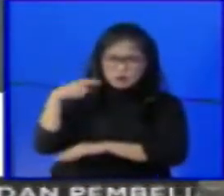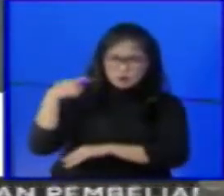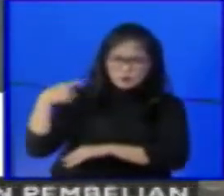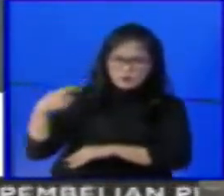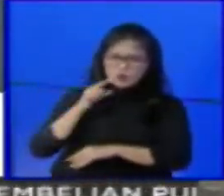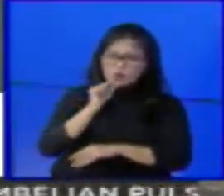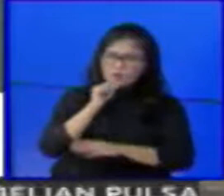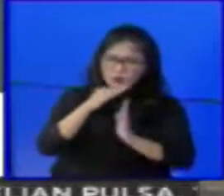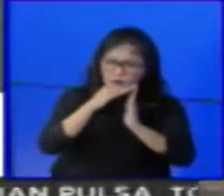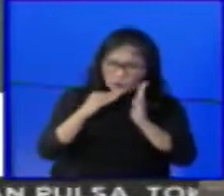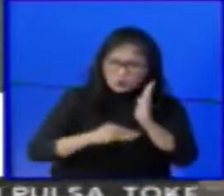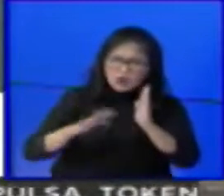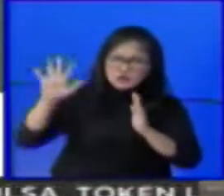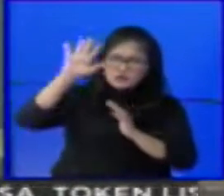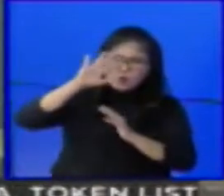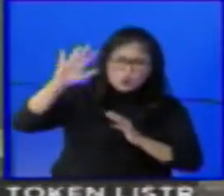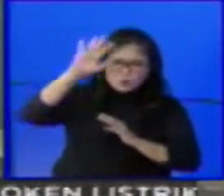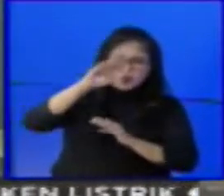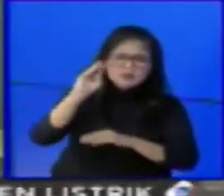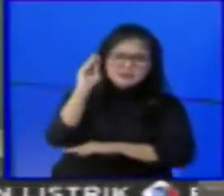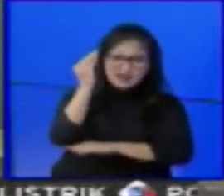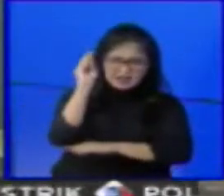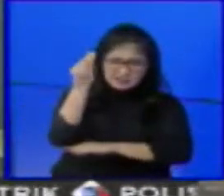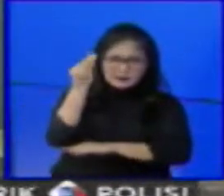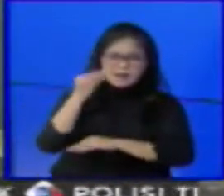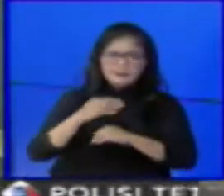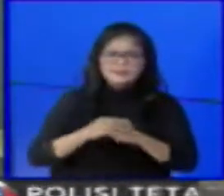mengurangi polusi udara di ibu kota. Dari Jakarta,